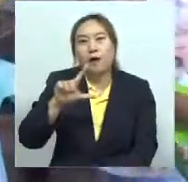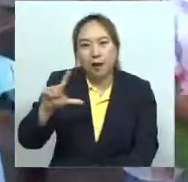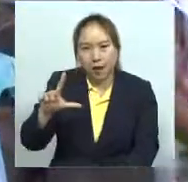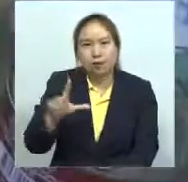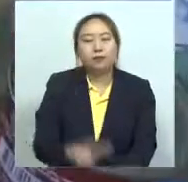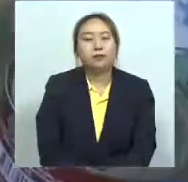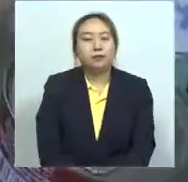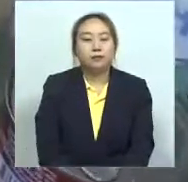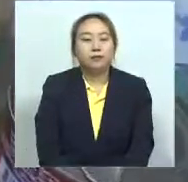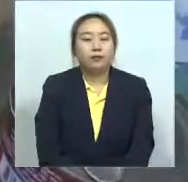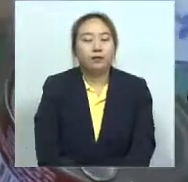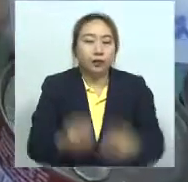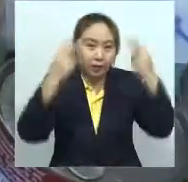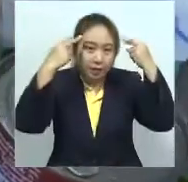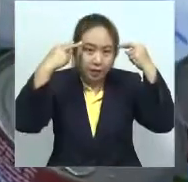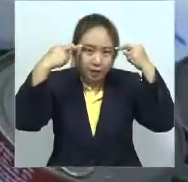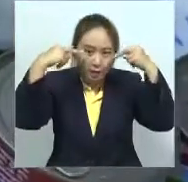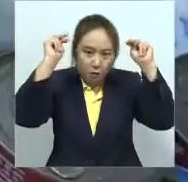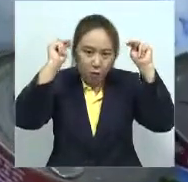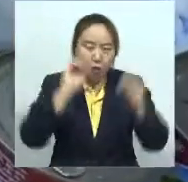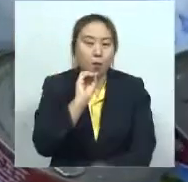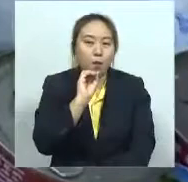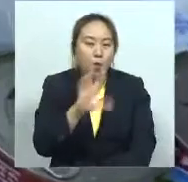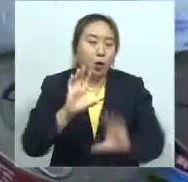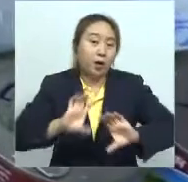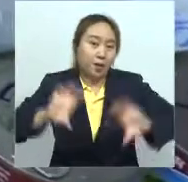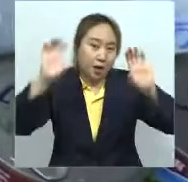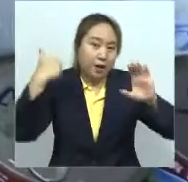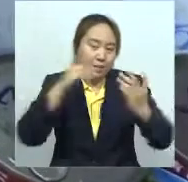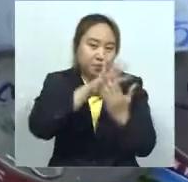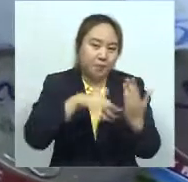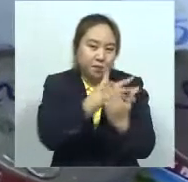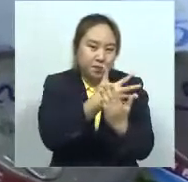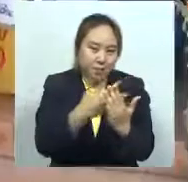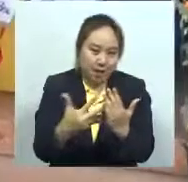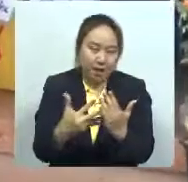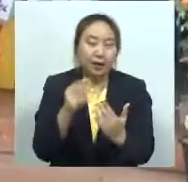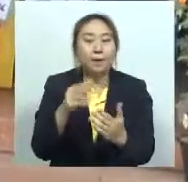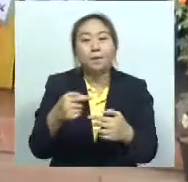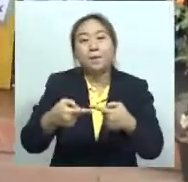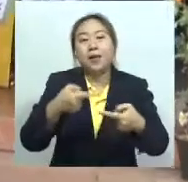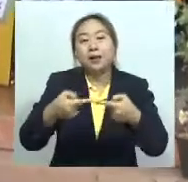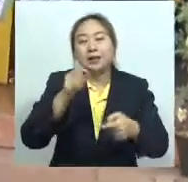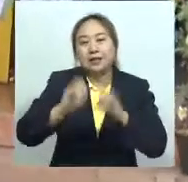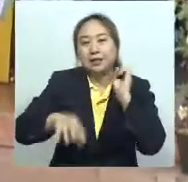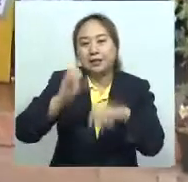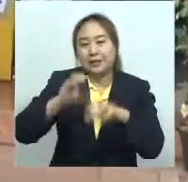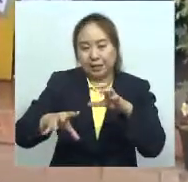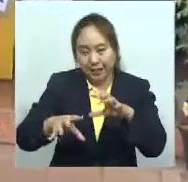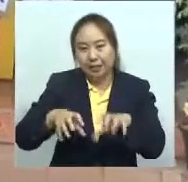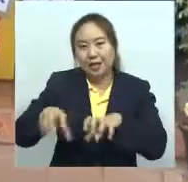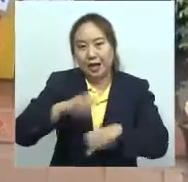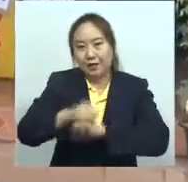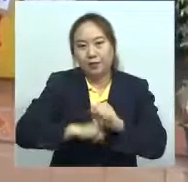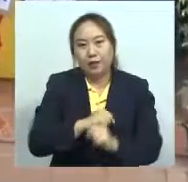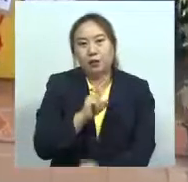ใบเลยทีเดียวท่านนายกรัฐมนตรีบอกว่ารัฐบาลมีรถแบบจัดการขยะพลาสติกปี 2,561 ถึ